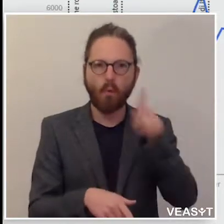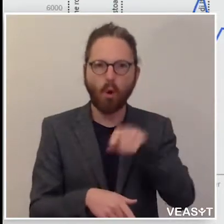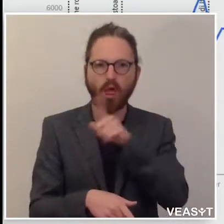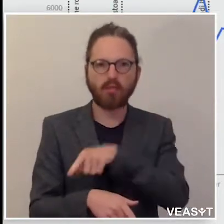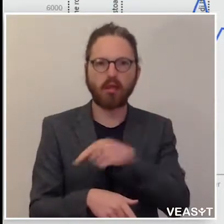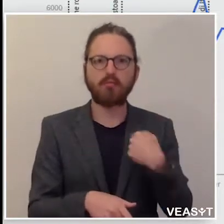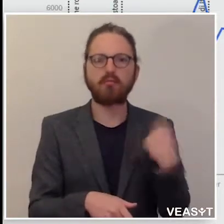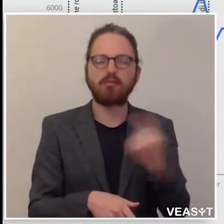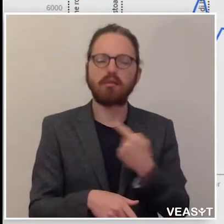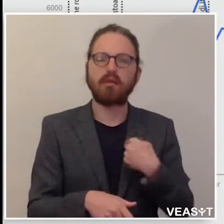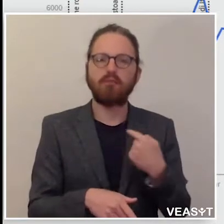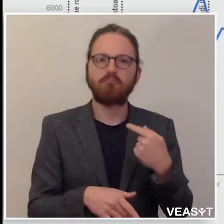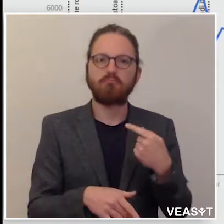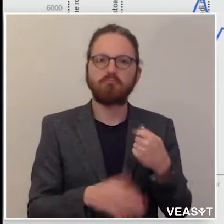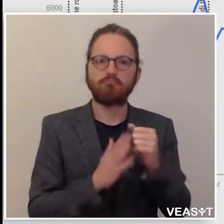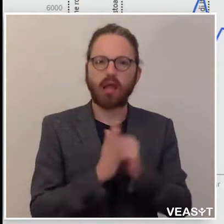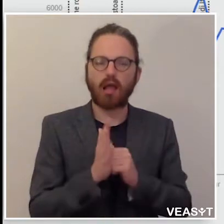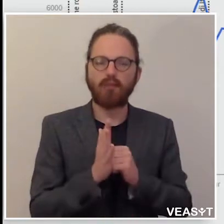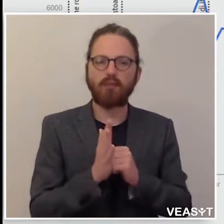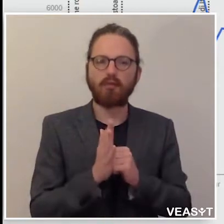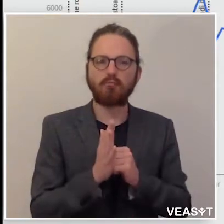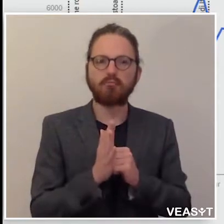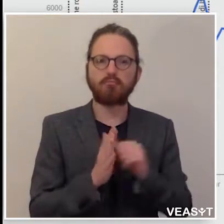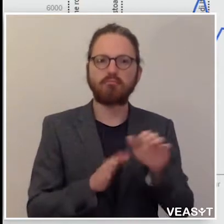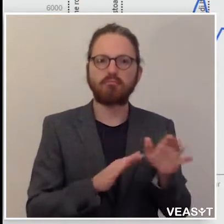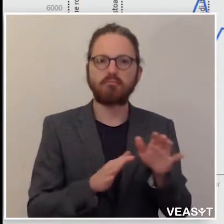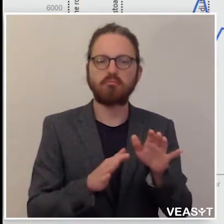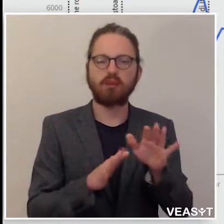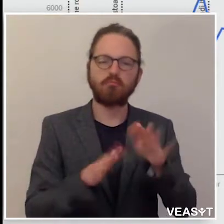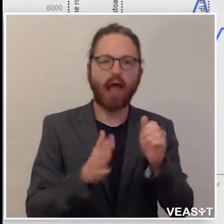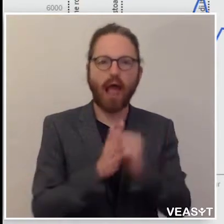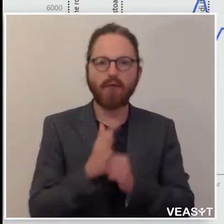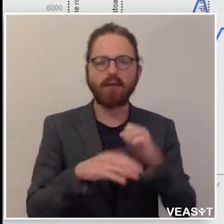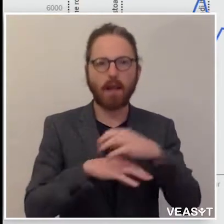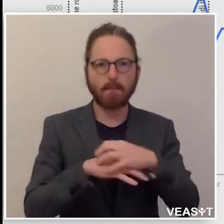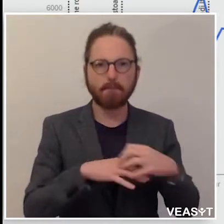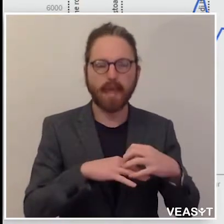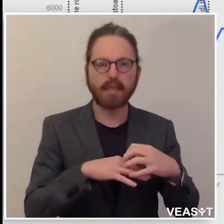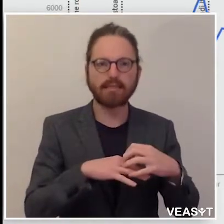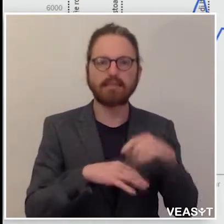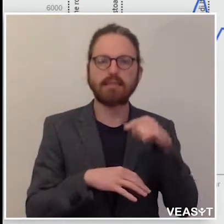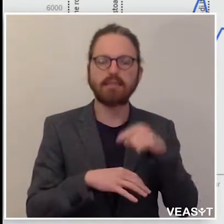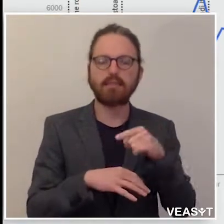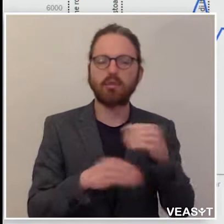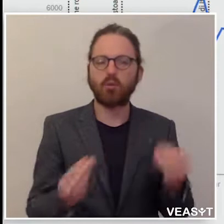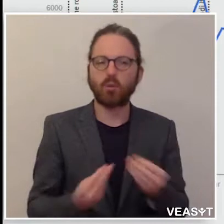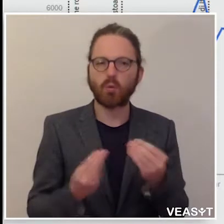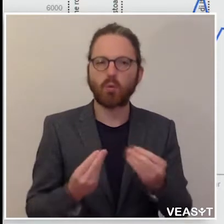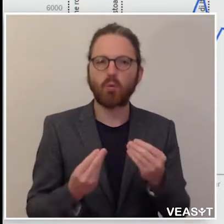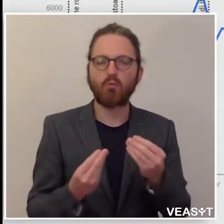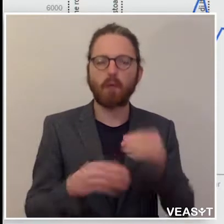via natali su pighin dan pham mouse di surf contest